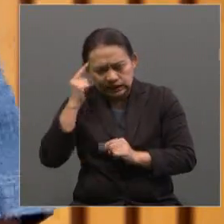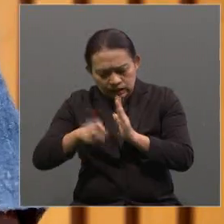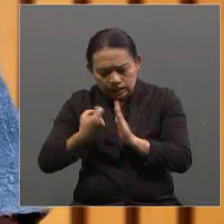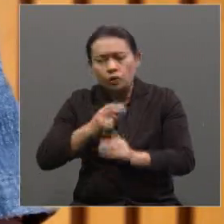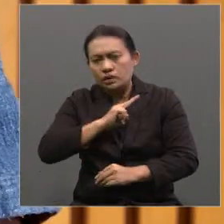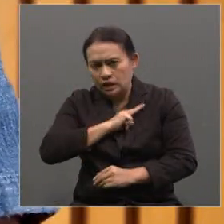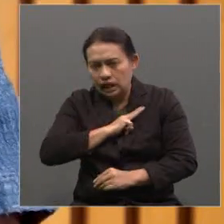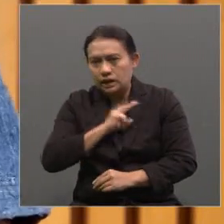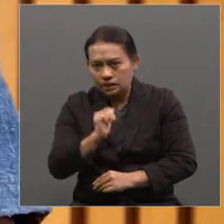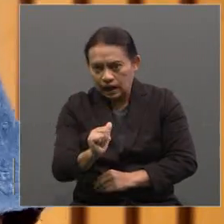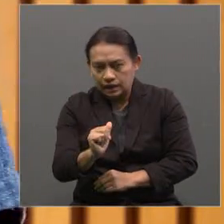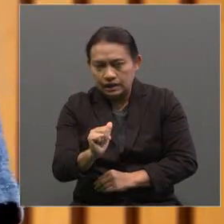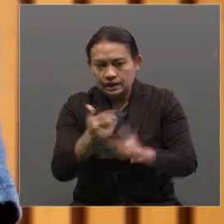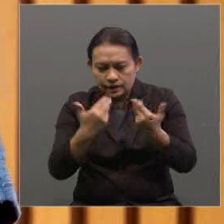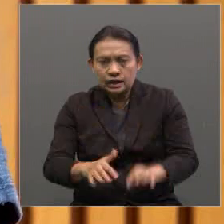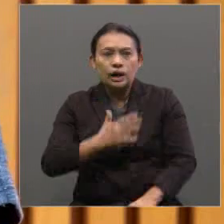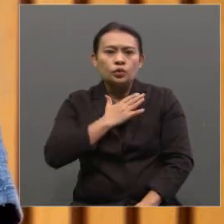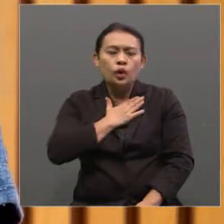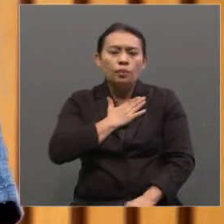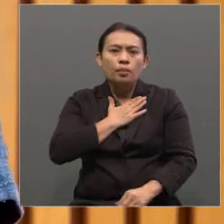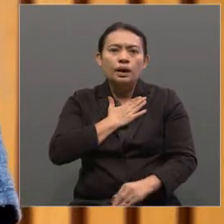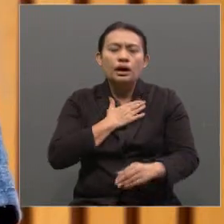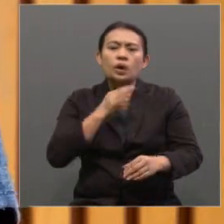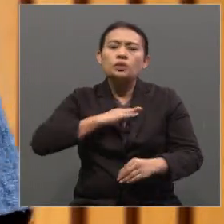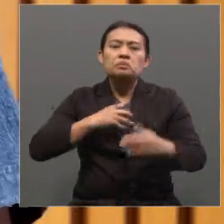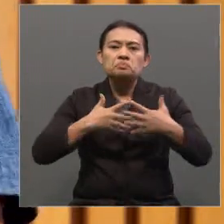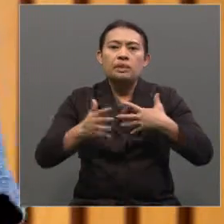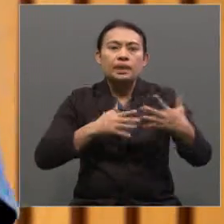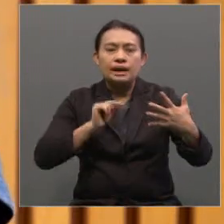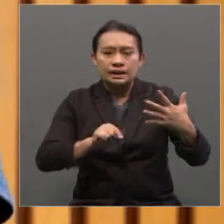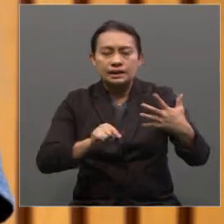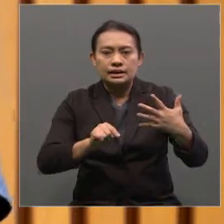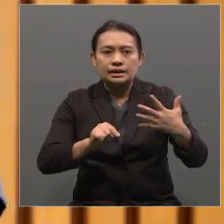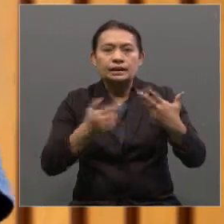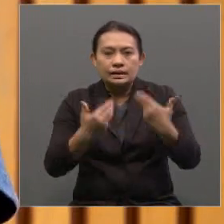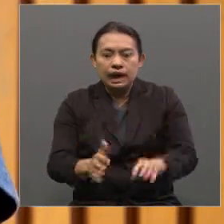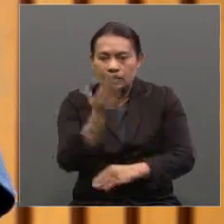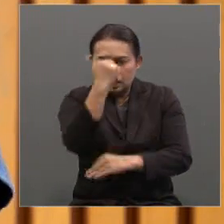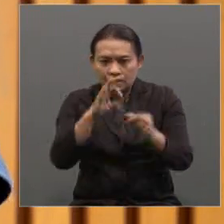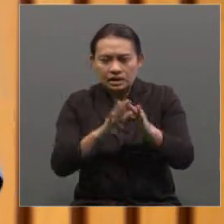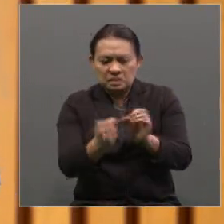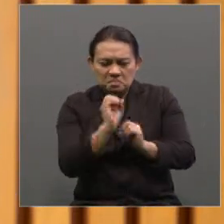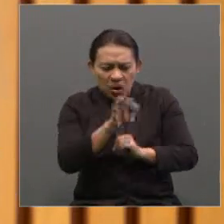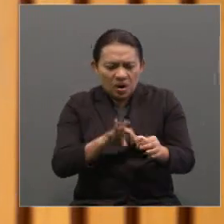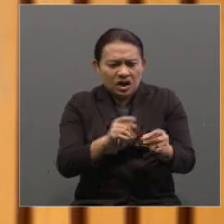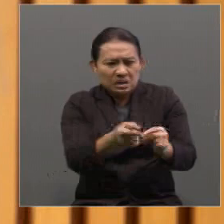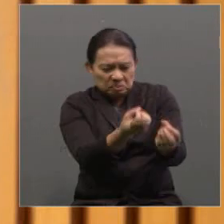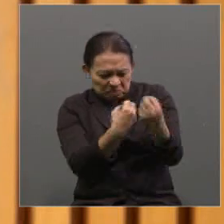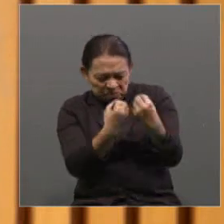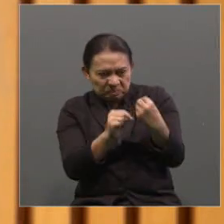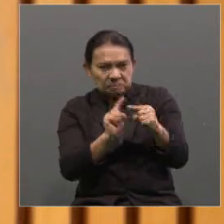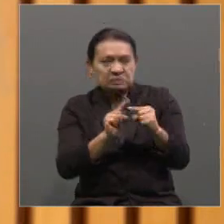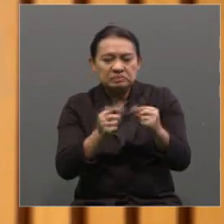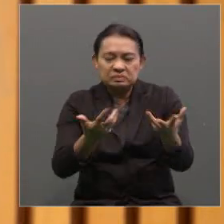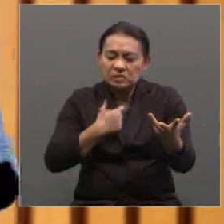โดยส่วนตัวผมเนี่ยไม่ค่อยหวั่นไหวกับเรื่องแบบนี ้ นะครับเพราะอะไรครับเพราะว่า ไอ้บอกอัลกอริทึมมันจะมาป้อนแต่ฟีดมัน